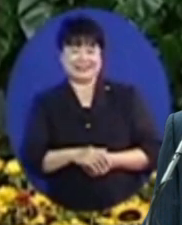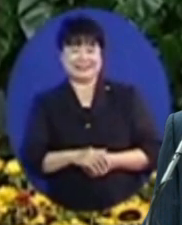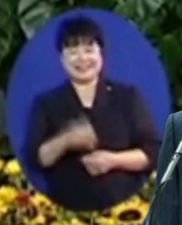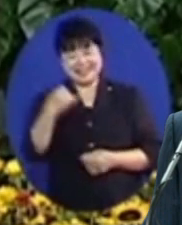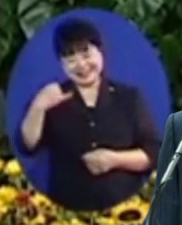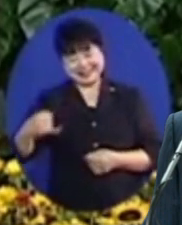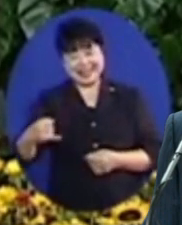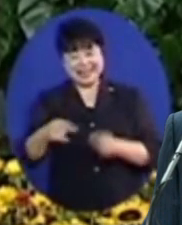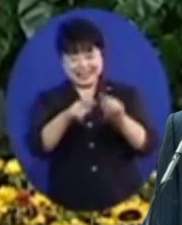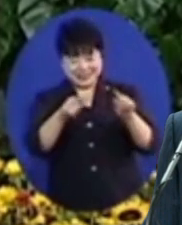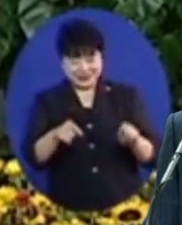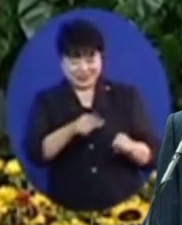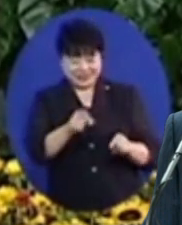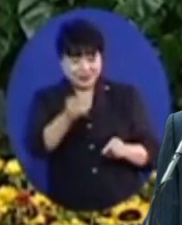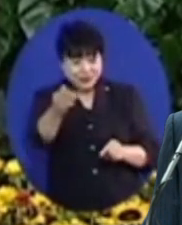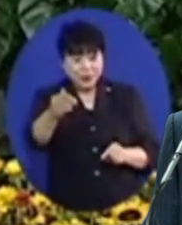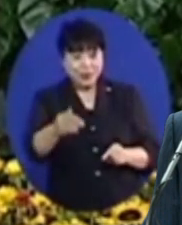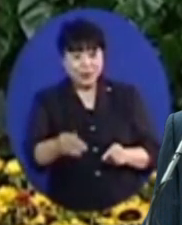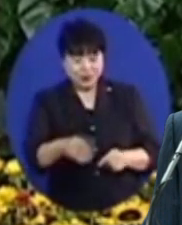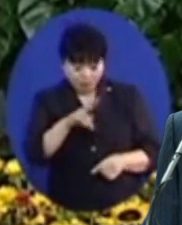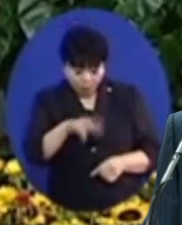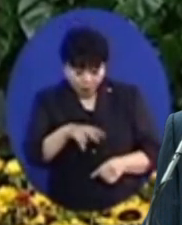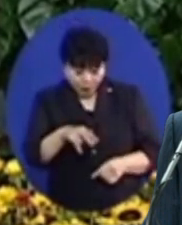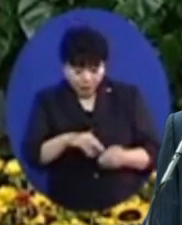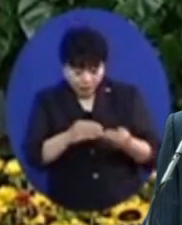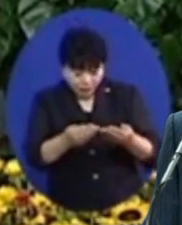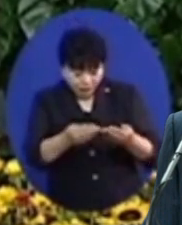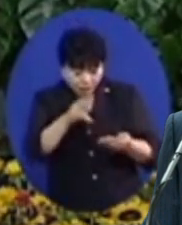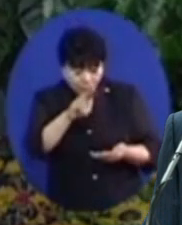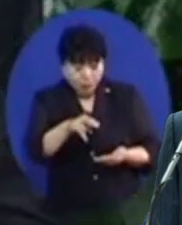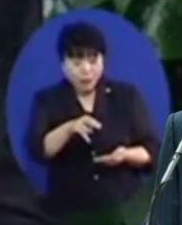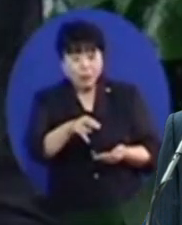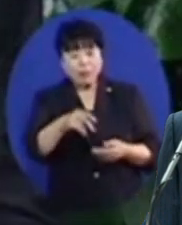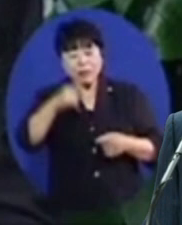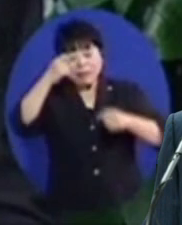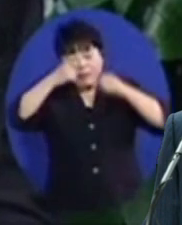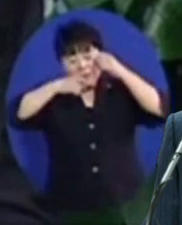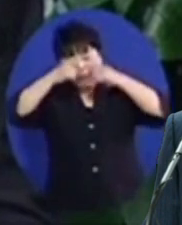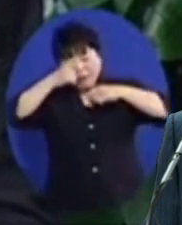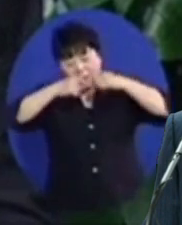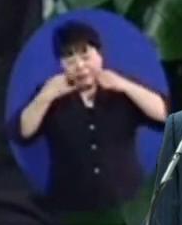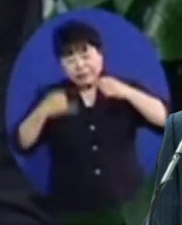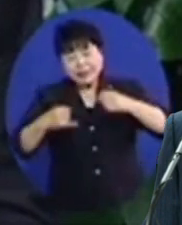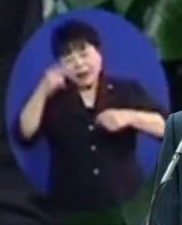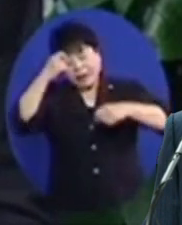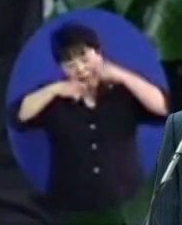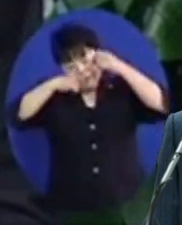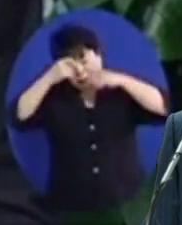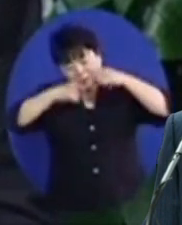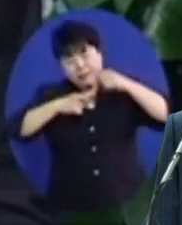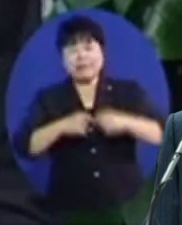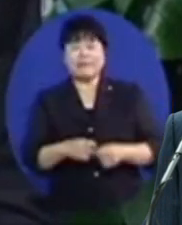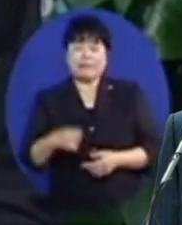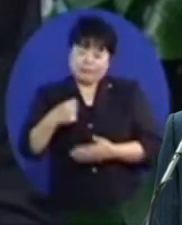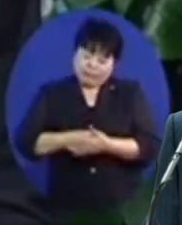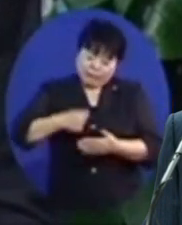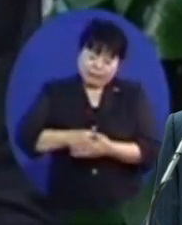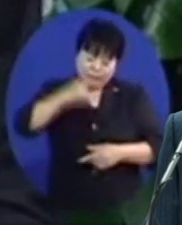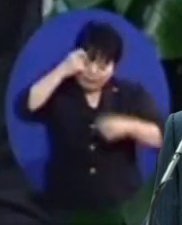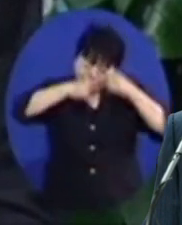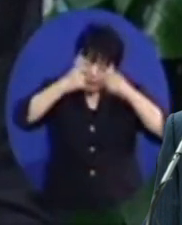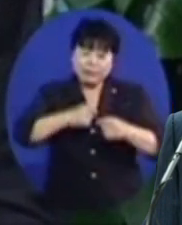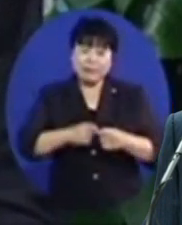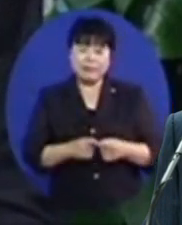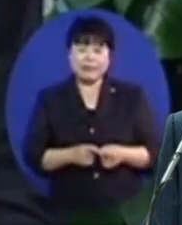딸에게 쪽지를 내주었습니다. 딸은 그 쪽지를 조심스럽게 펴보고 그만 복받쳐 오르는 감정을 참지 못하여 통곡을 했습니다.